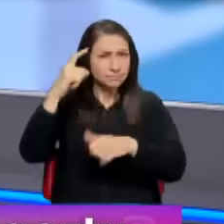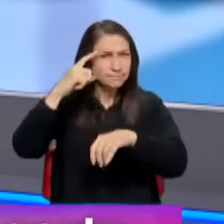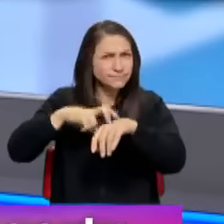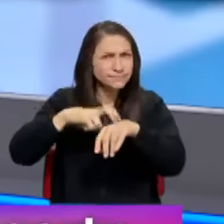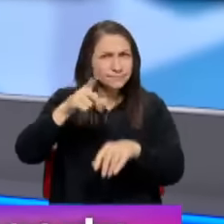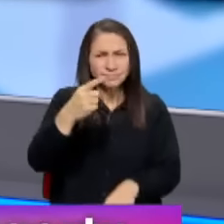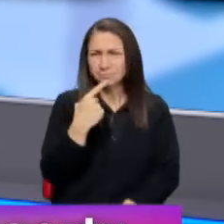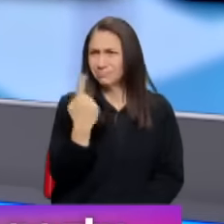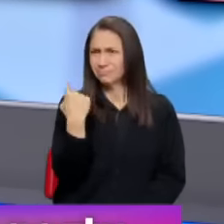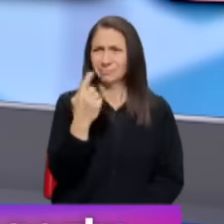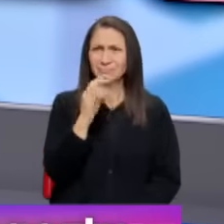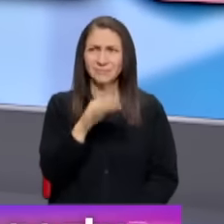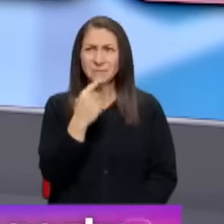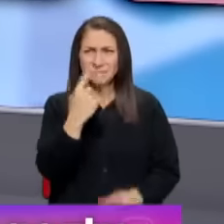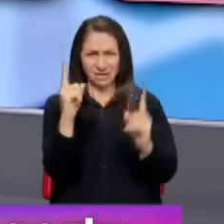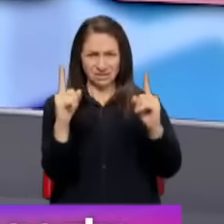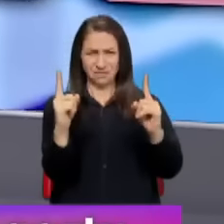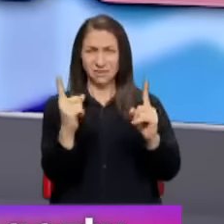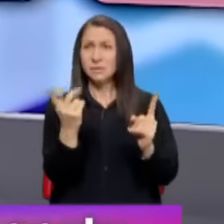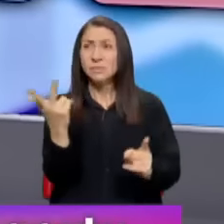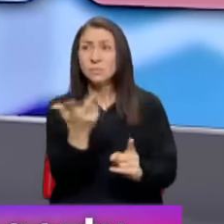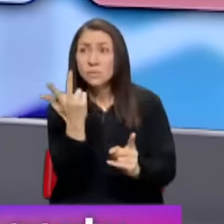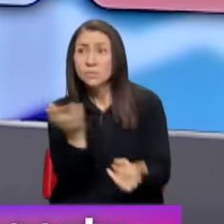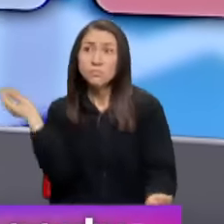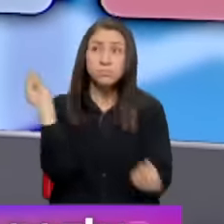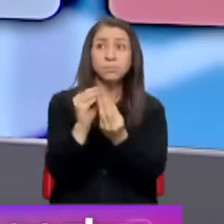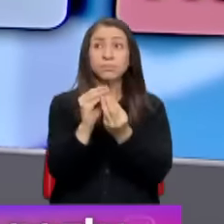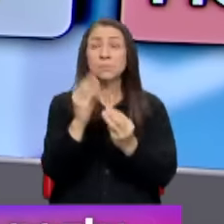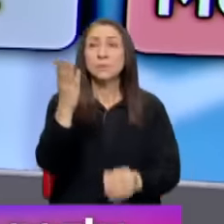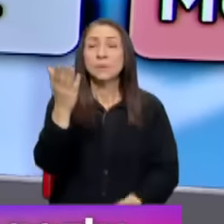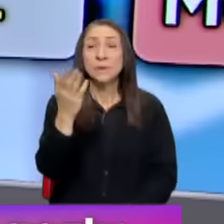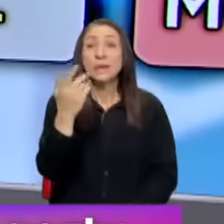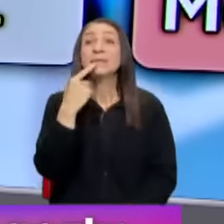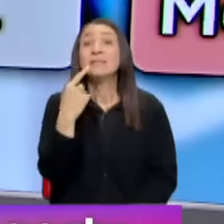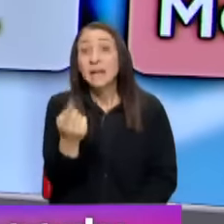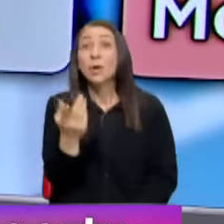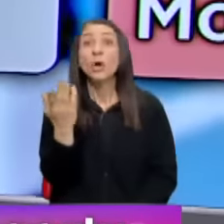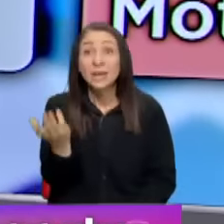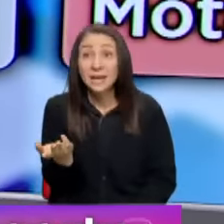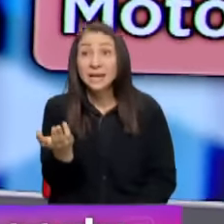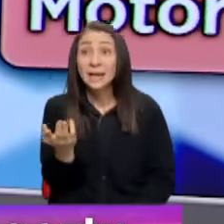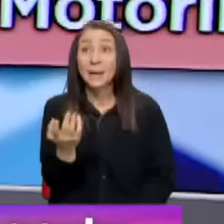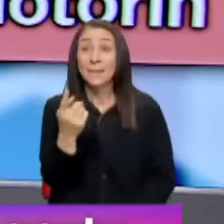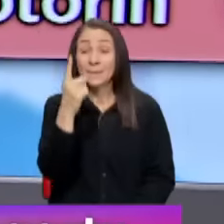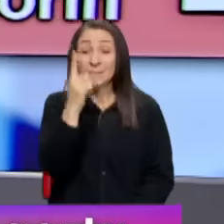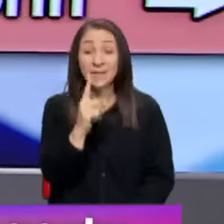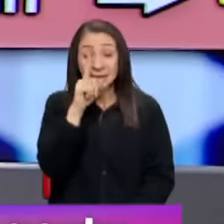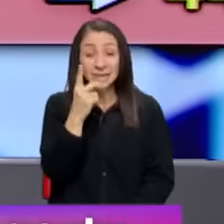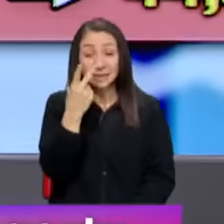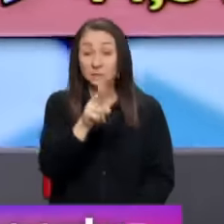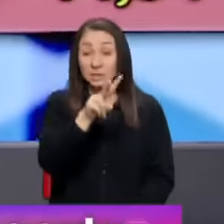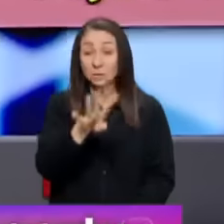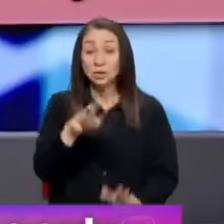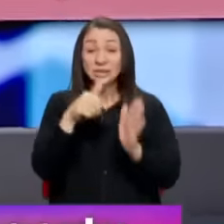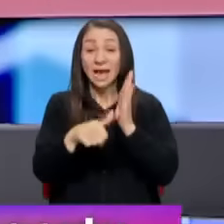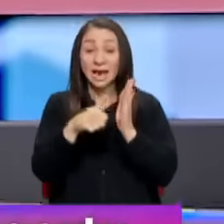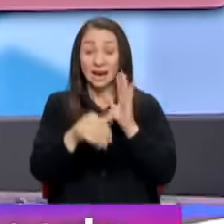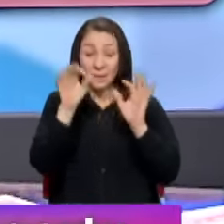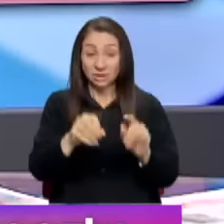hatırlatalım. Bakın bir yılda bile fiyatlar ne kadar katlandı. Ve deniliyor ki 1 Nisan 2024